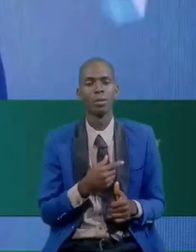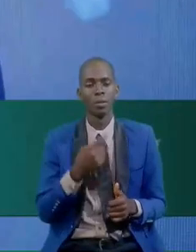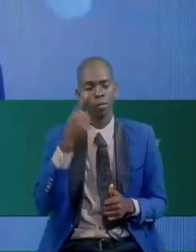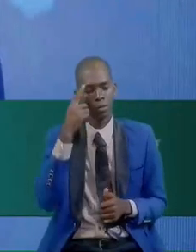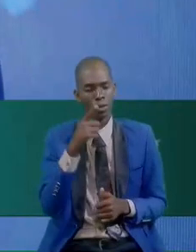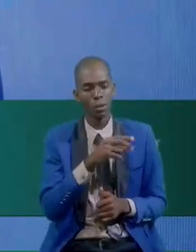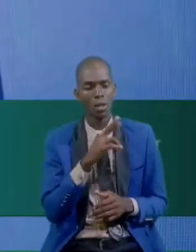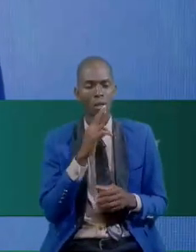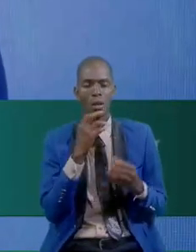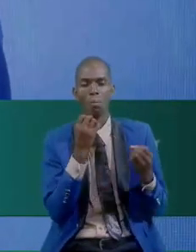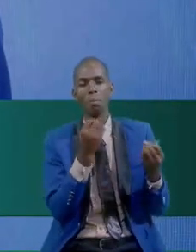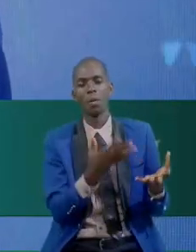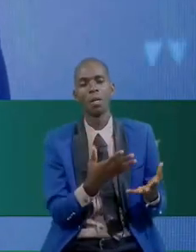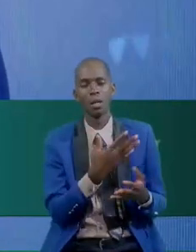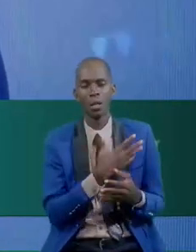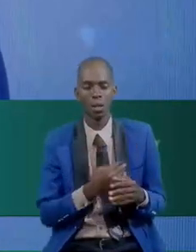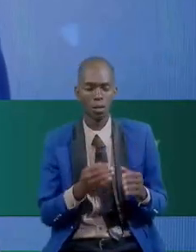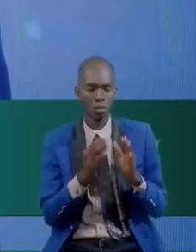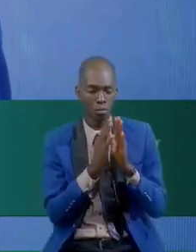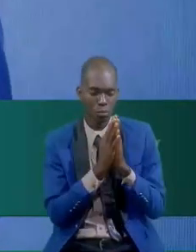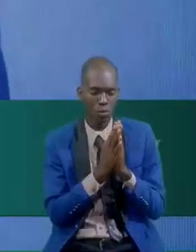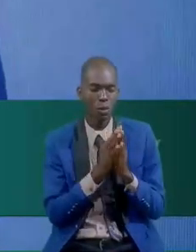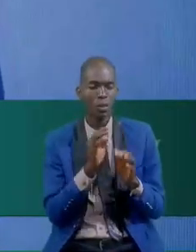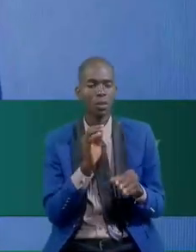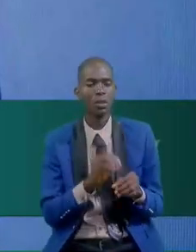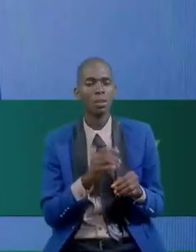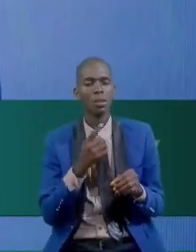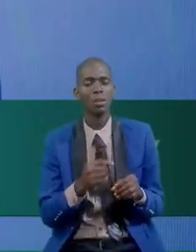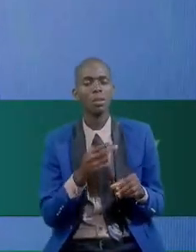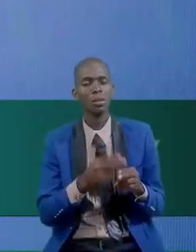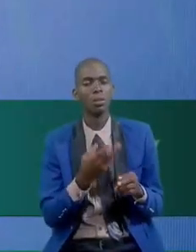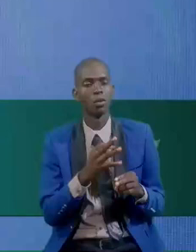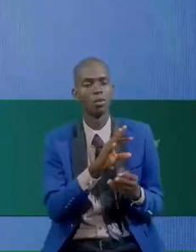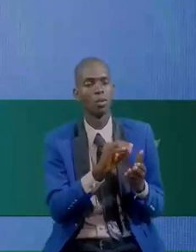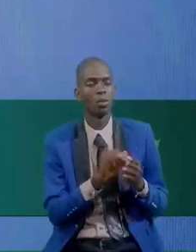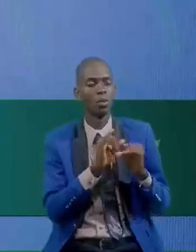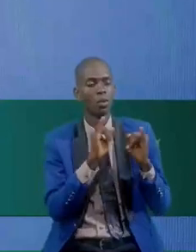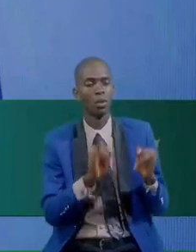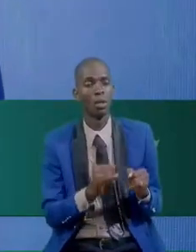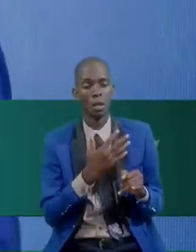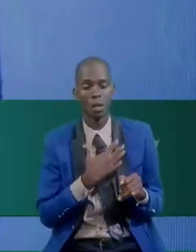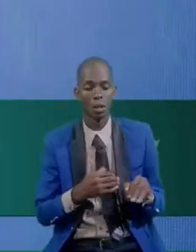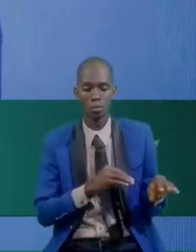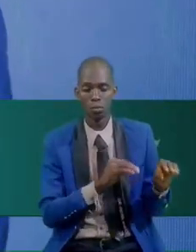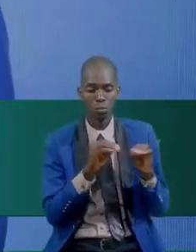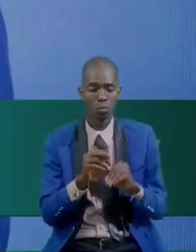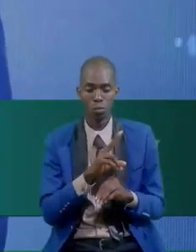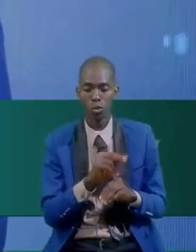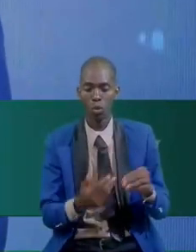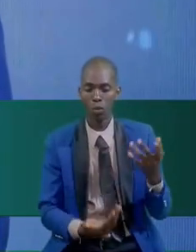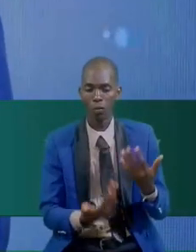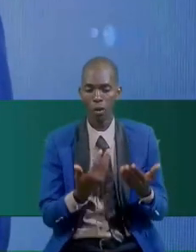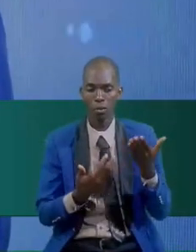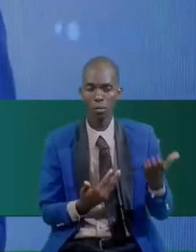plus nombreux, et invoquez le nom de votre Dieu, mais ne mettez pas le feu.